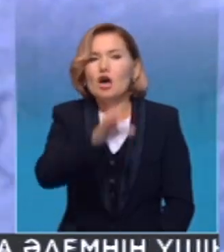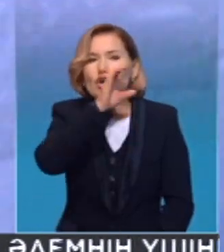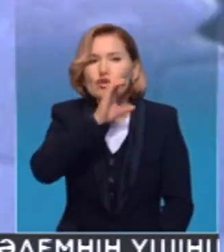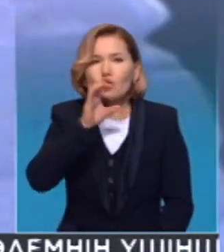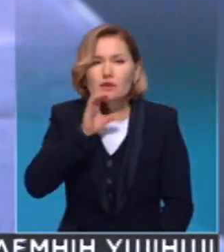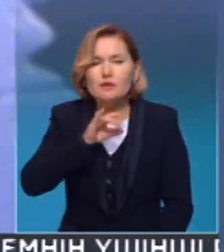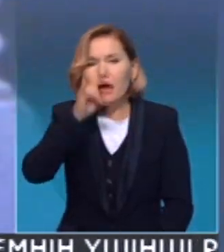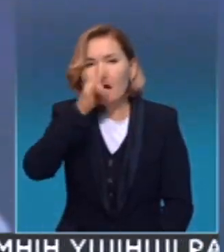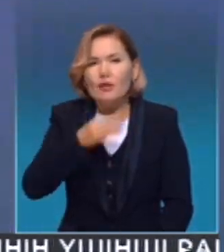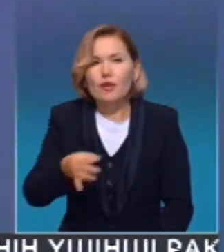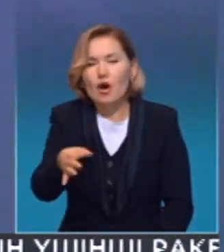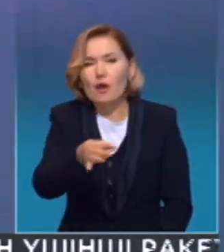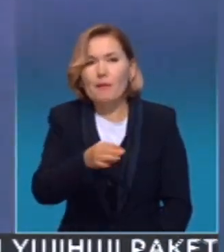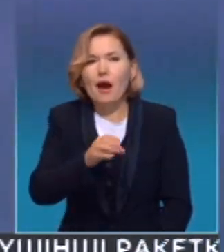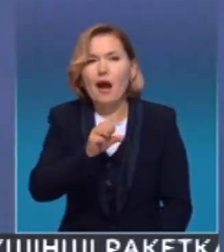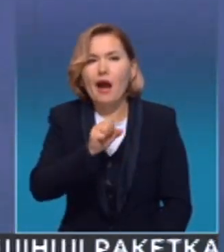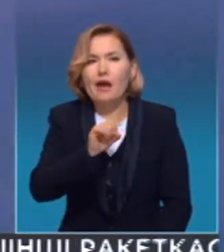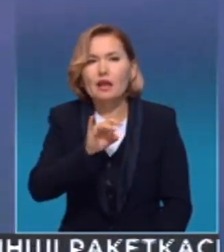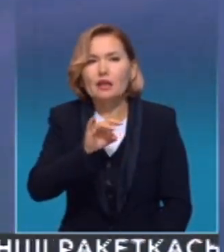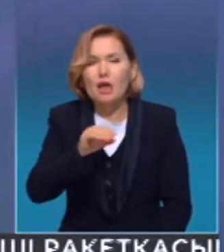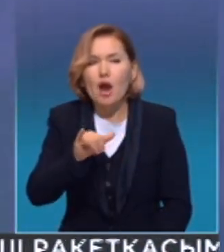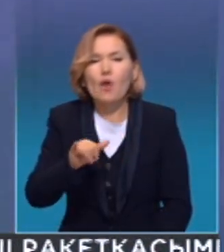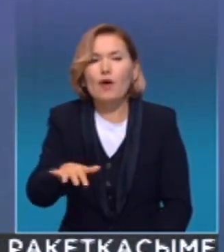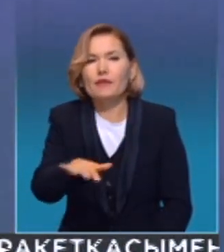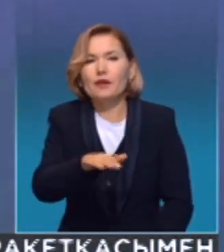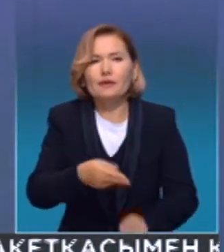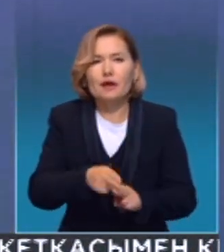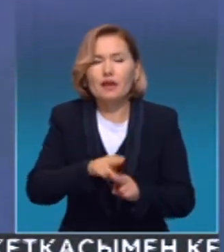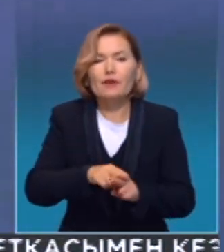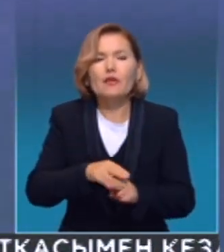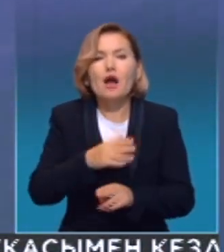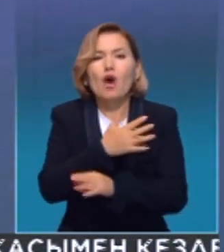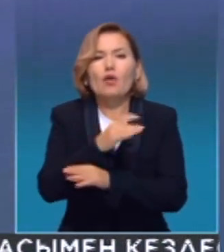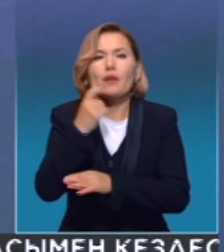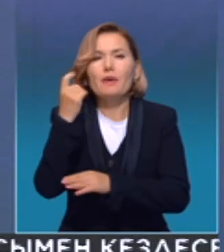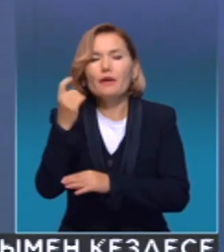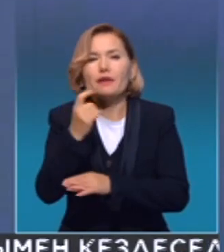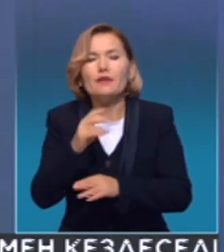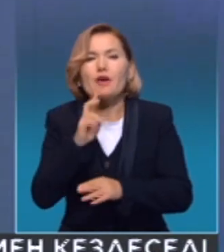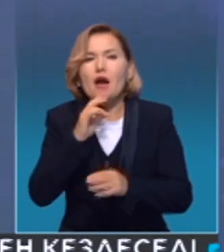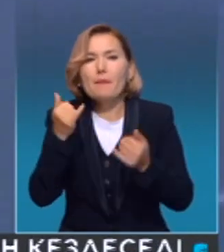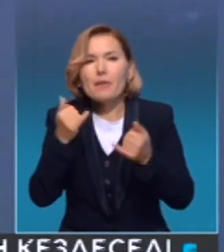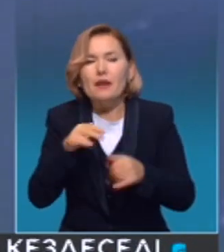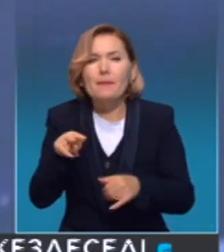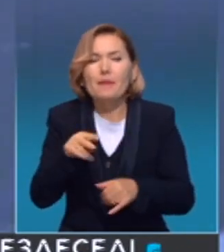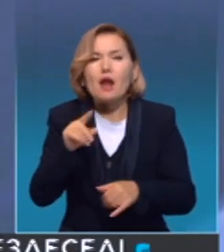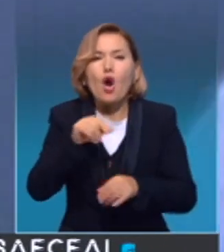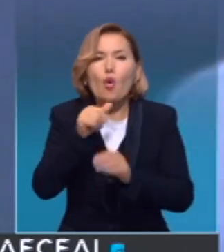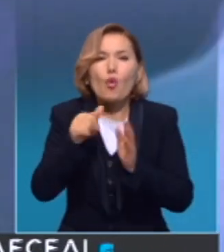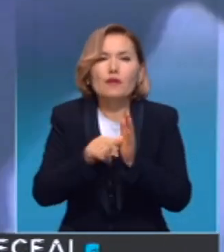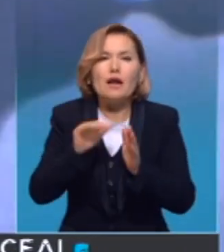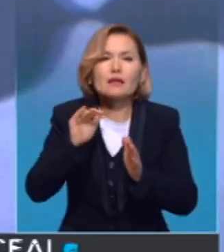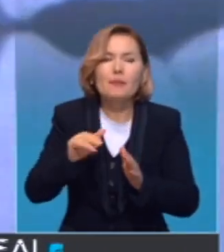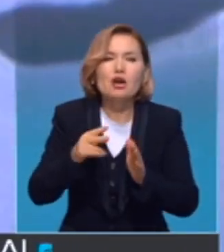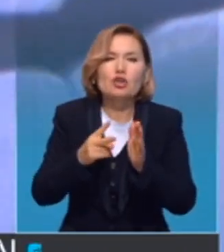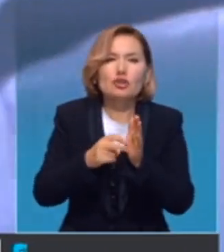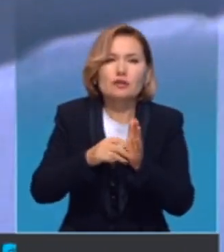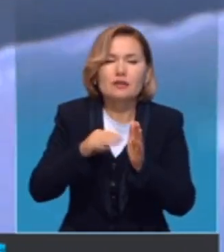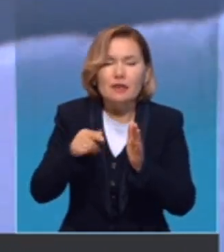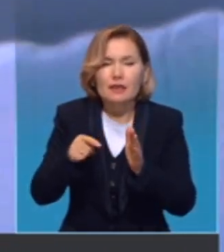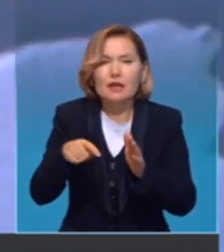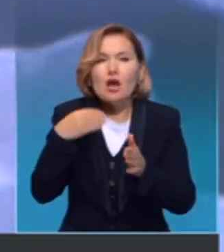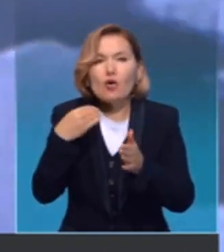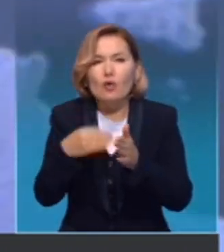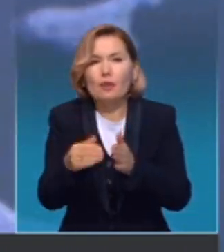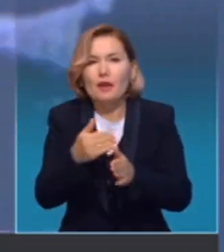Солтүстік Қазақстан облысы Айыртау ауданындағы Ақансер орман шаруашылығы жанармайдың литрін 16700 теңгеден сатып